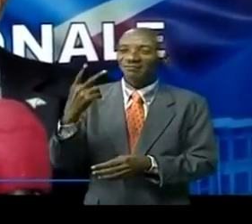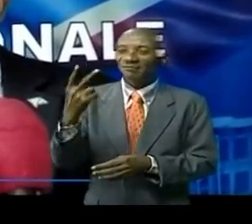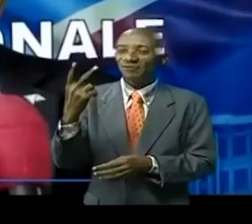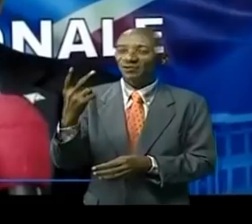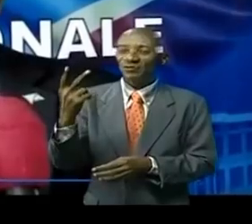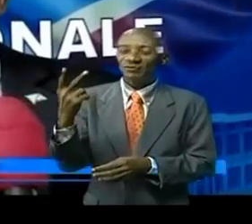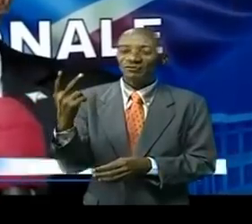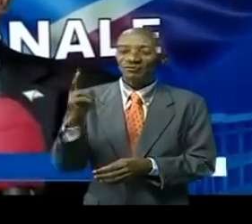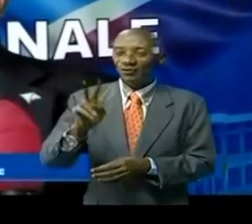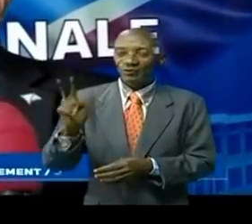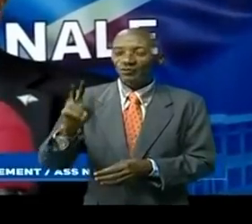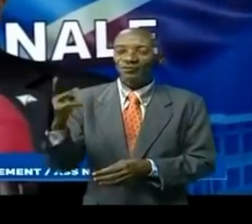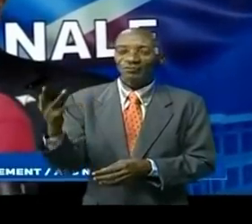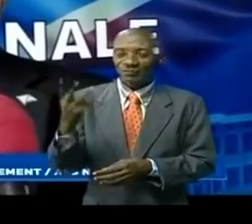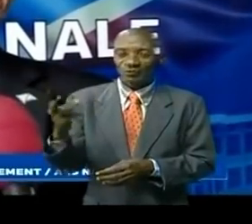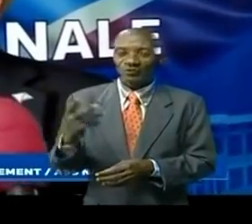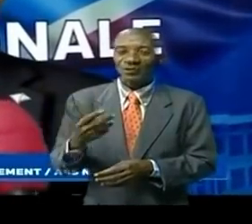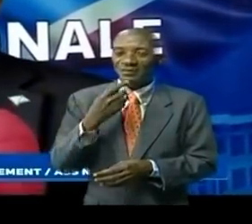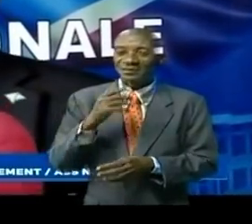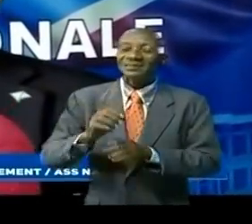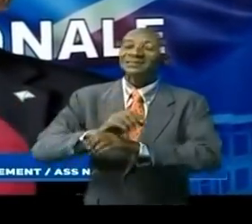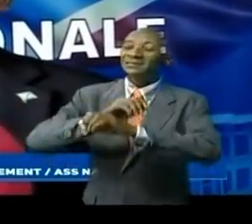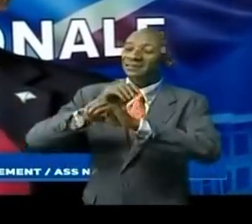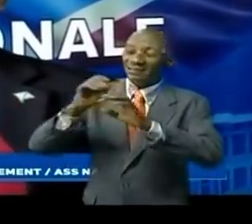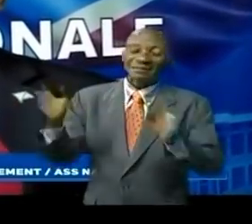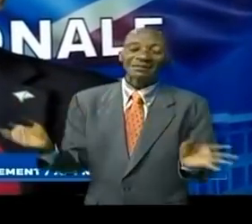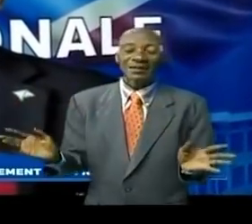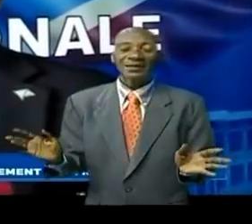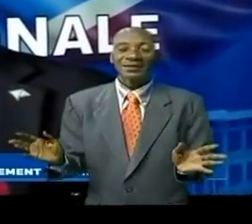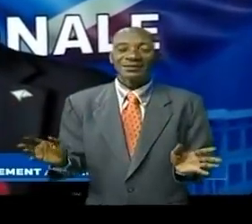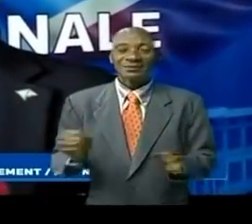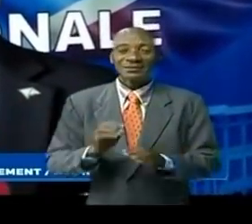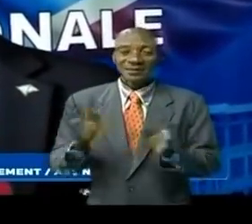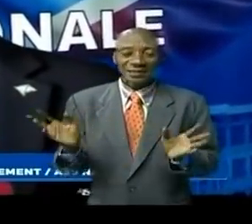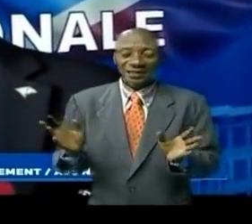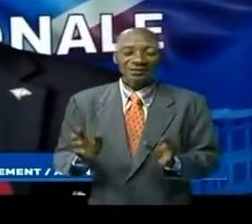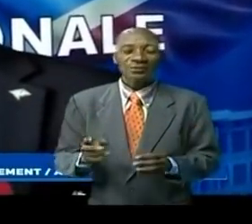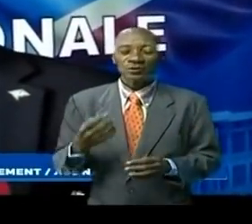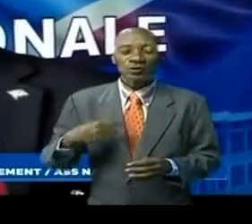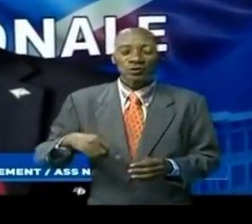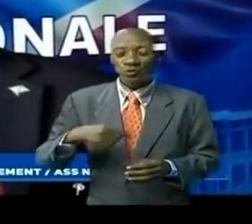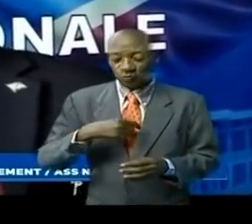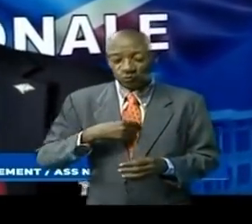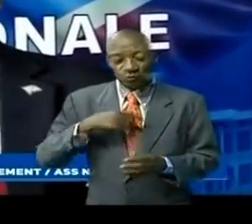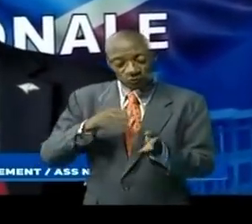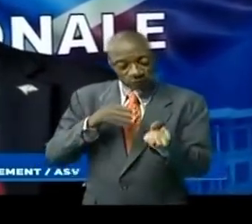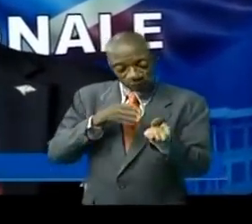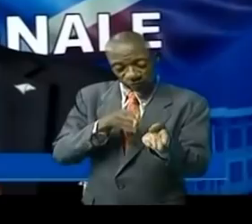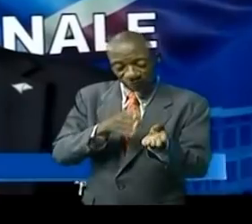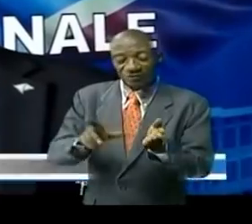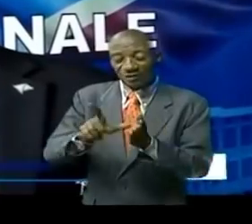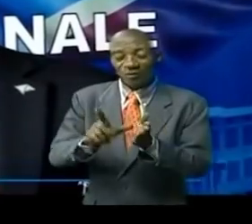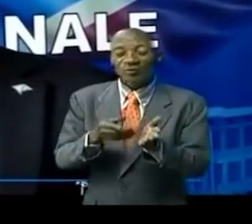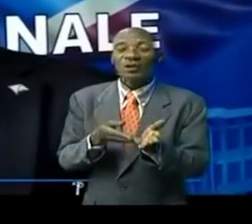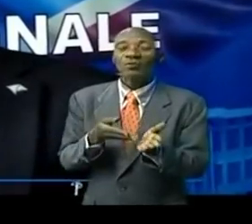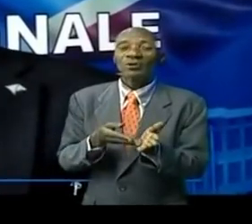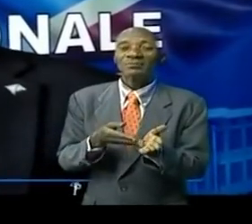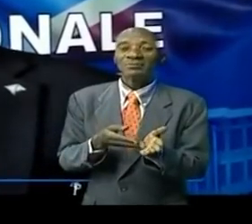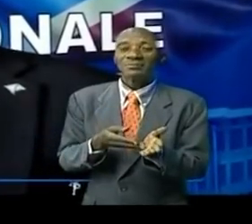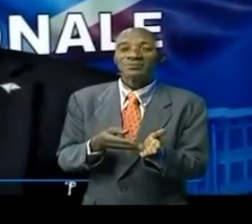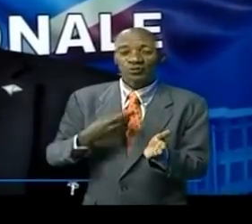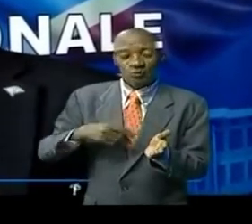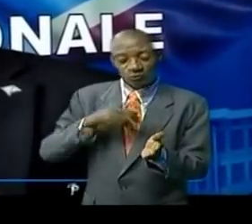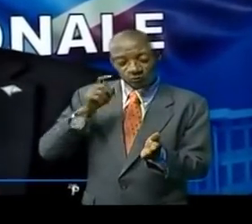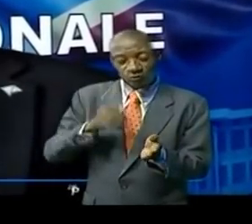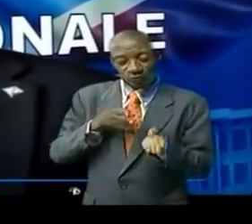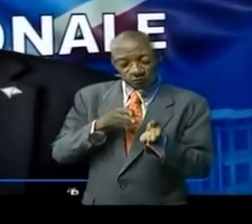disent clairement que sous préjudice des autres dispositions. Donc quand il dit sous préjudice, donc il fait allusion aux autres dispositions